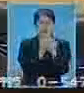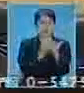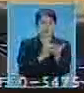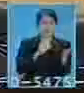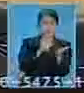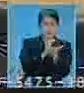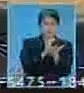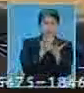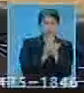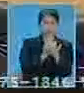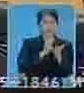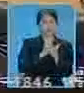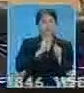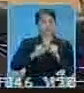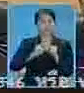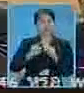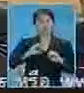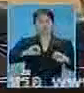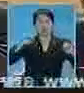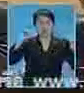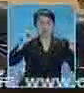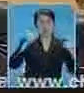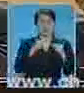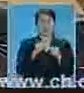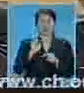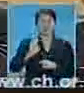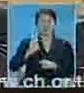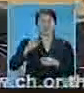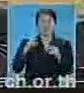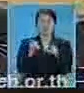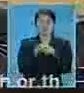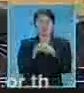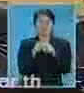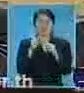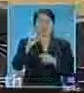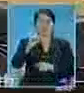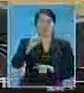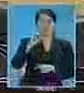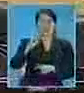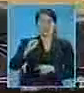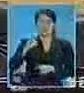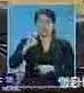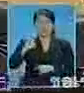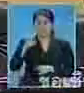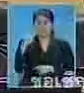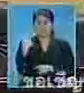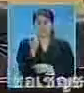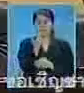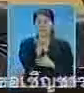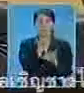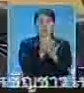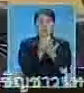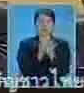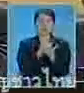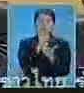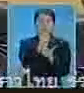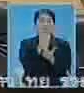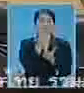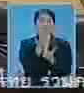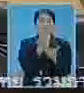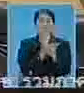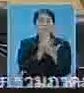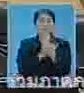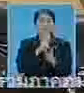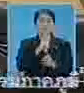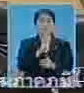เมื่อสักครู่ท่านอภิปรายนะครับบอกว่า SME เนี่ยถ้าจะต้องกราบขอวงเงินสินเชื่อแต่ประเด็